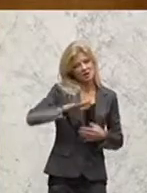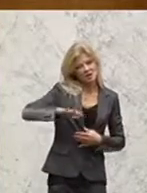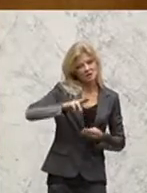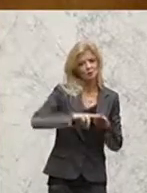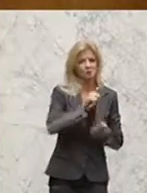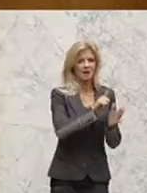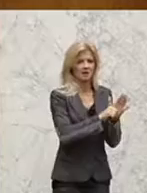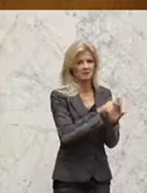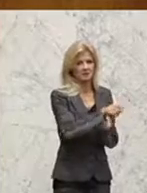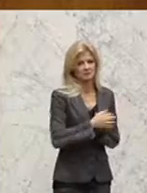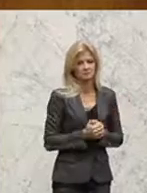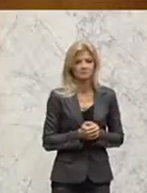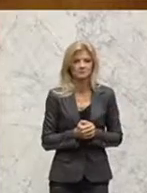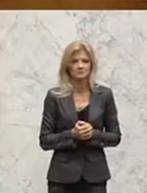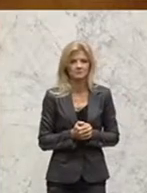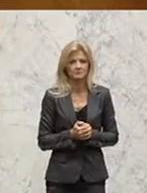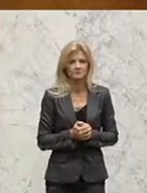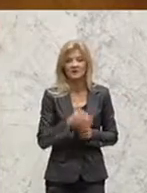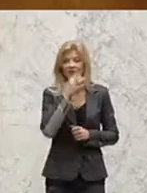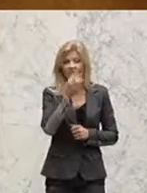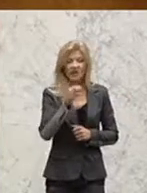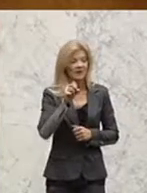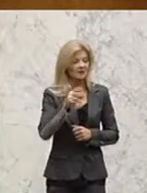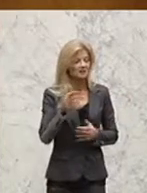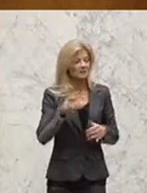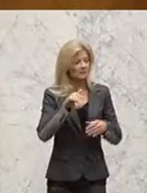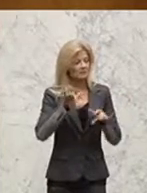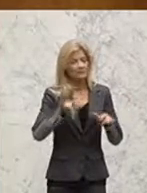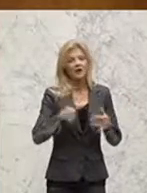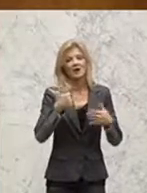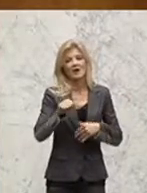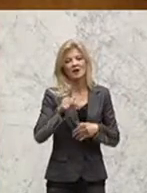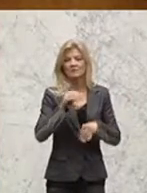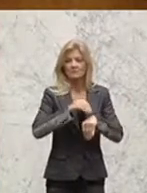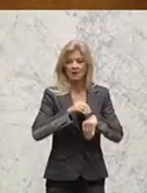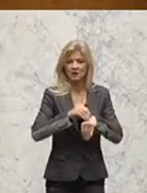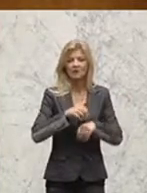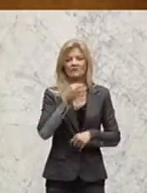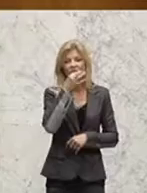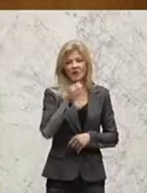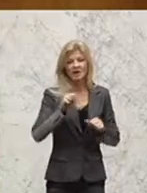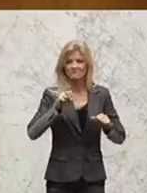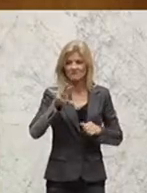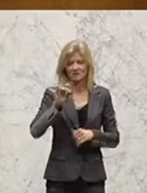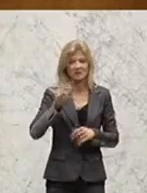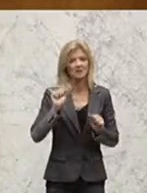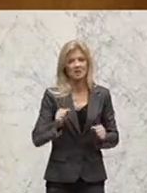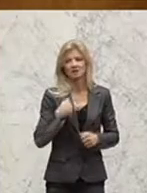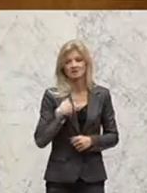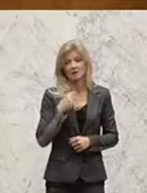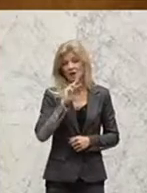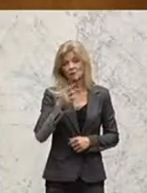um 11 Meldungen. Frage 14 kann ich mit Ja beantworten. Frage